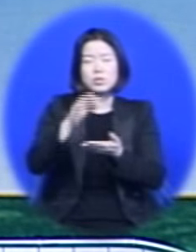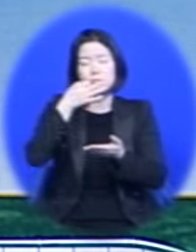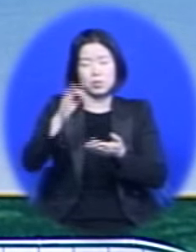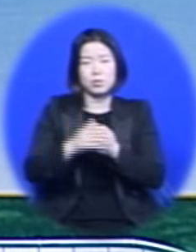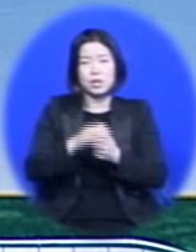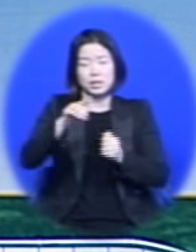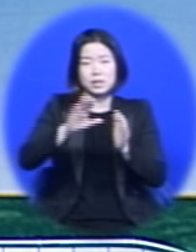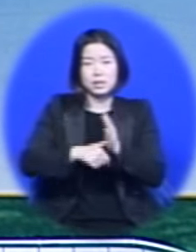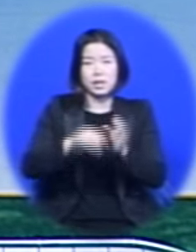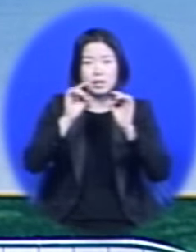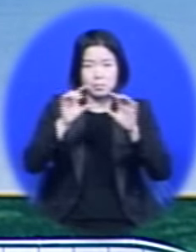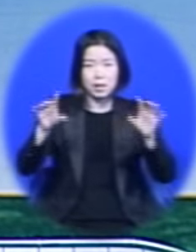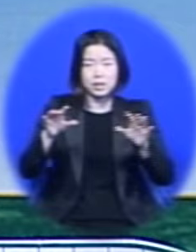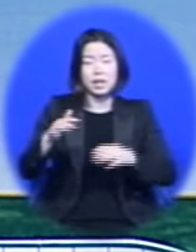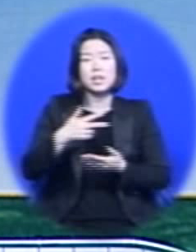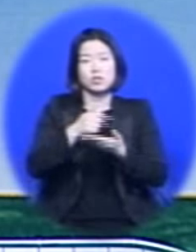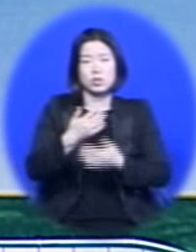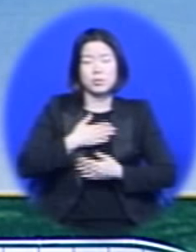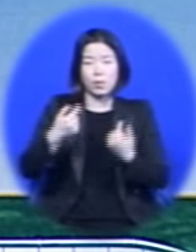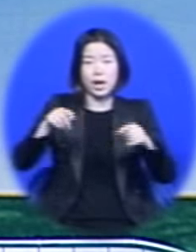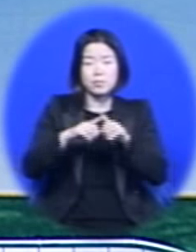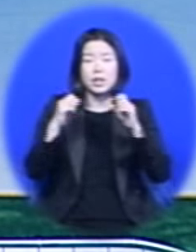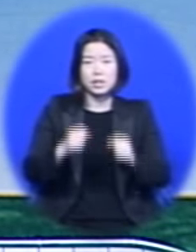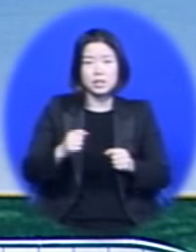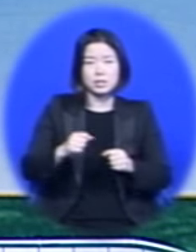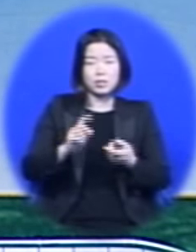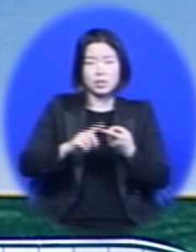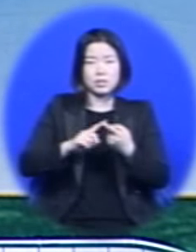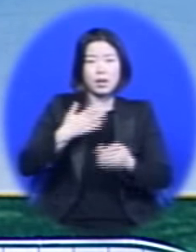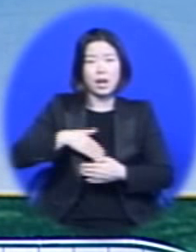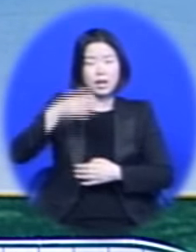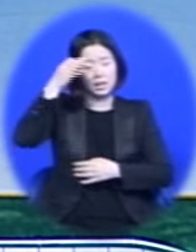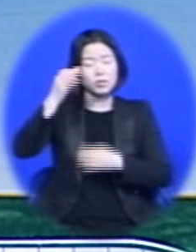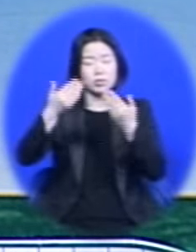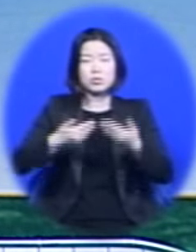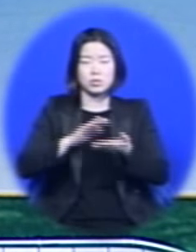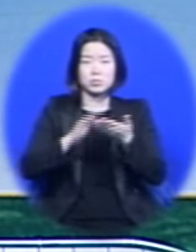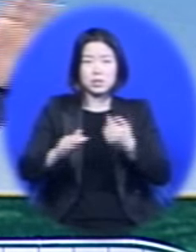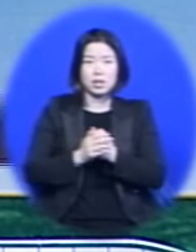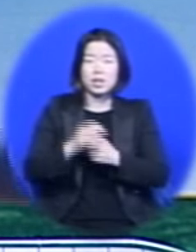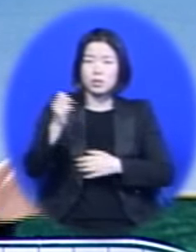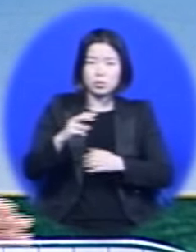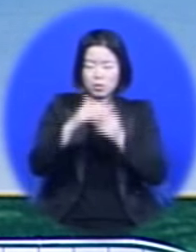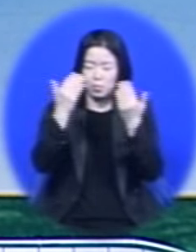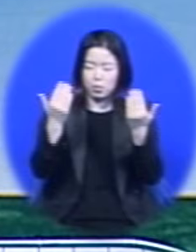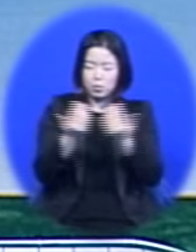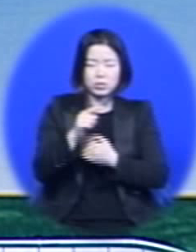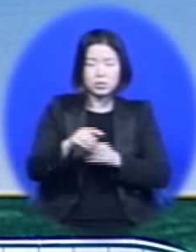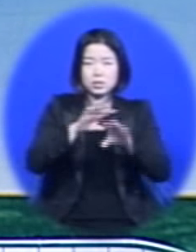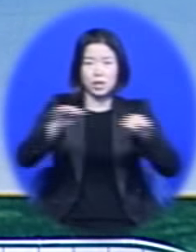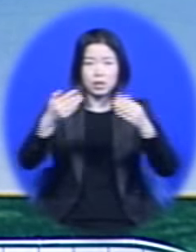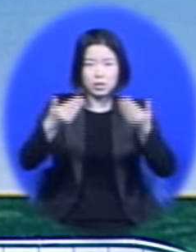그때마다 주님은 저에게 저와 함께 계심을 항상 깨우쳐 주십니다. 그리고 모든 것은 다 해결이